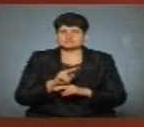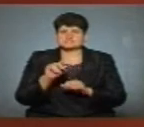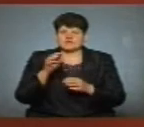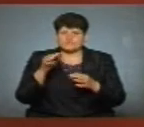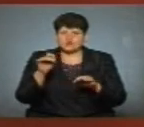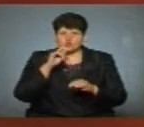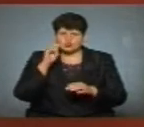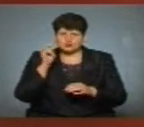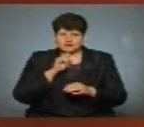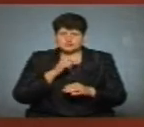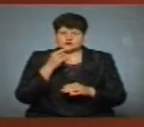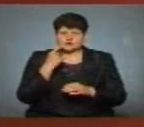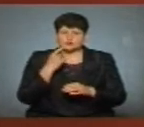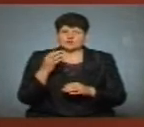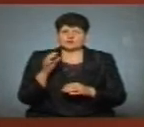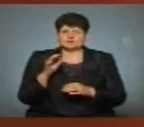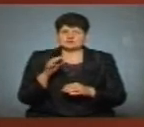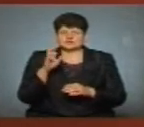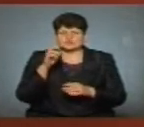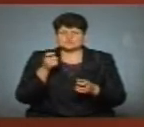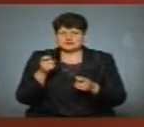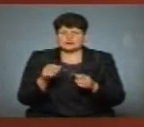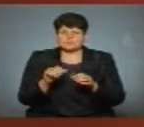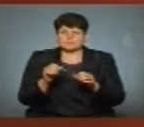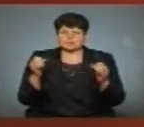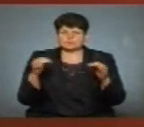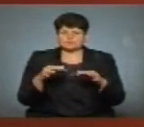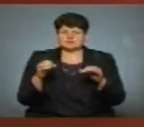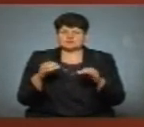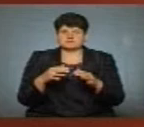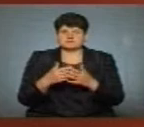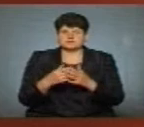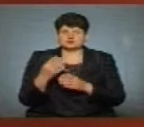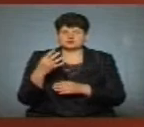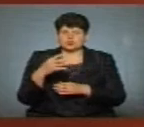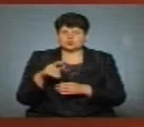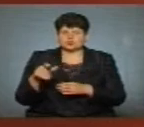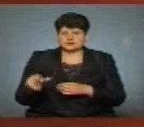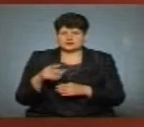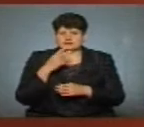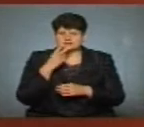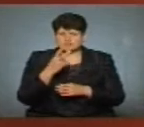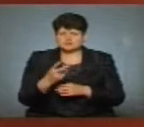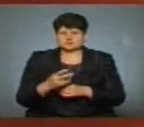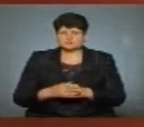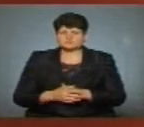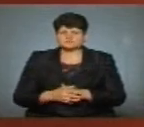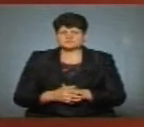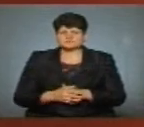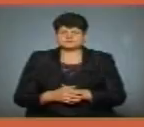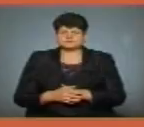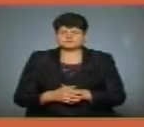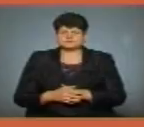голови обласної державної адміністрації Світлани Сокирко, біля монументу зібралося близько 40 людей. Дивимося сюжет наших